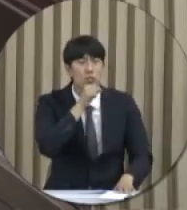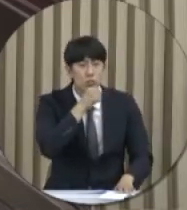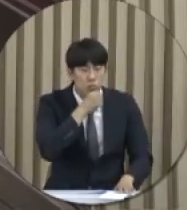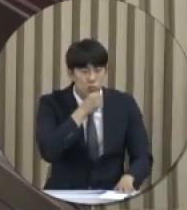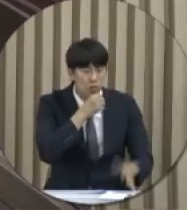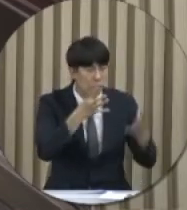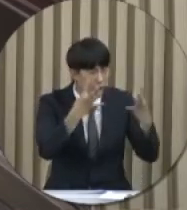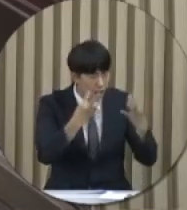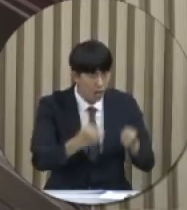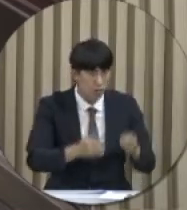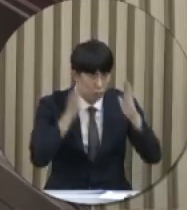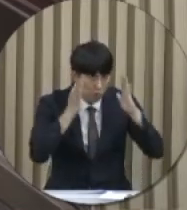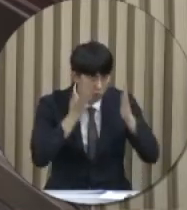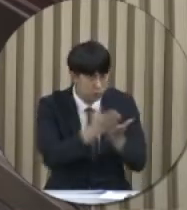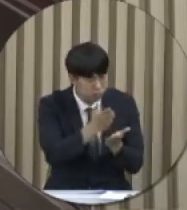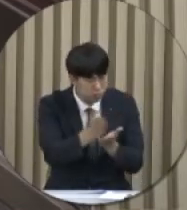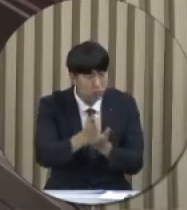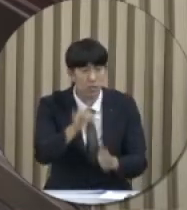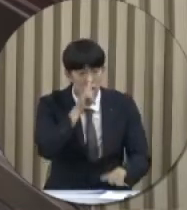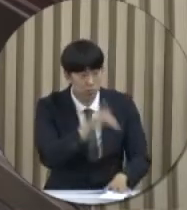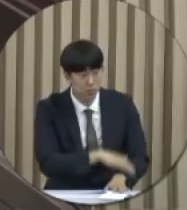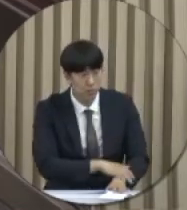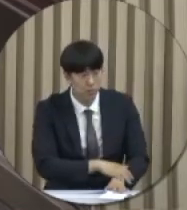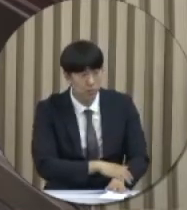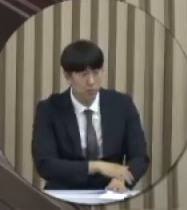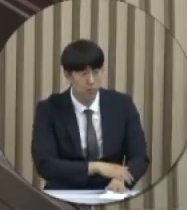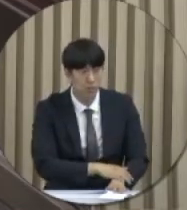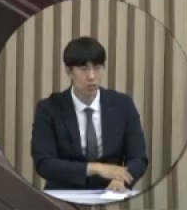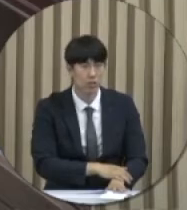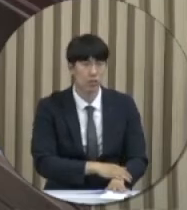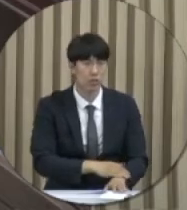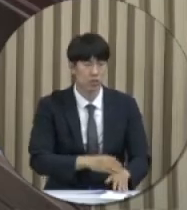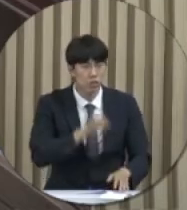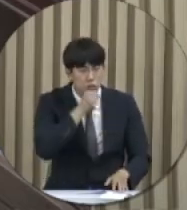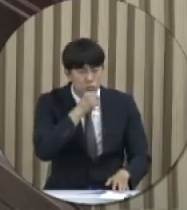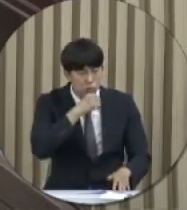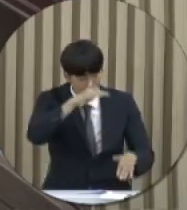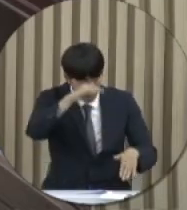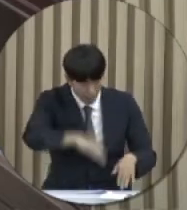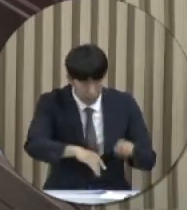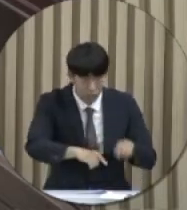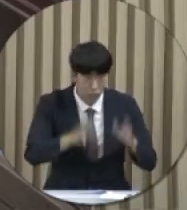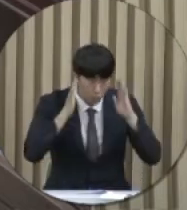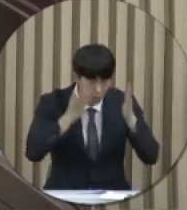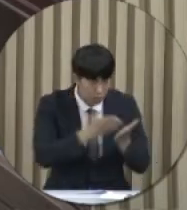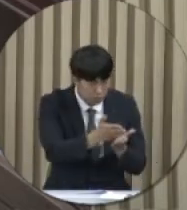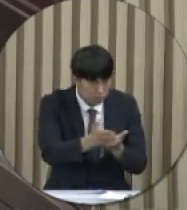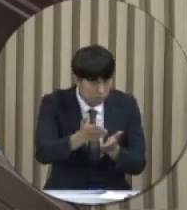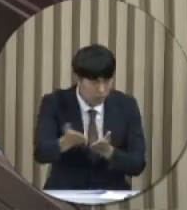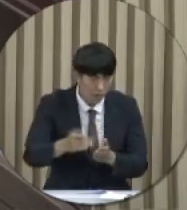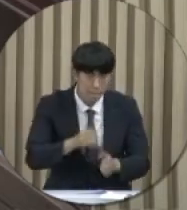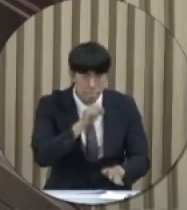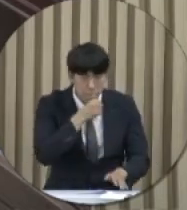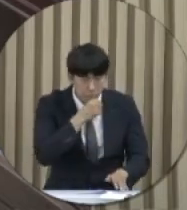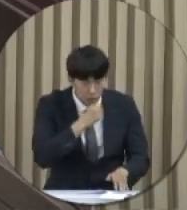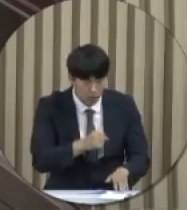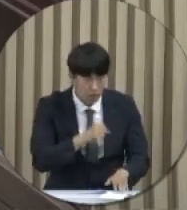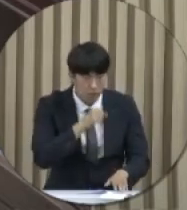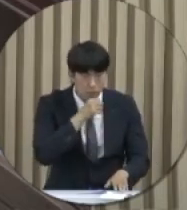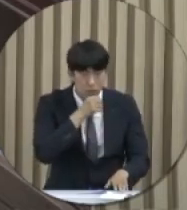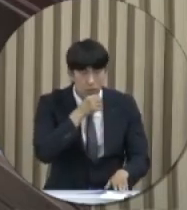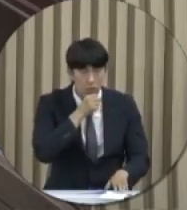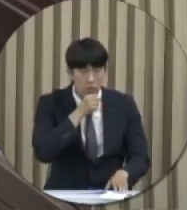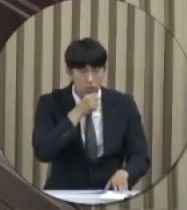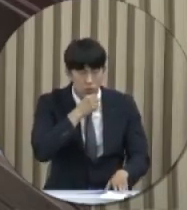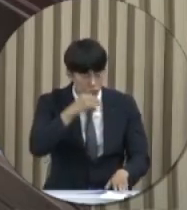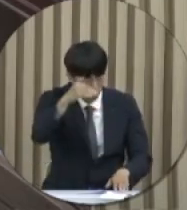과목들이 있습니다. 그러려면 점수가 낮은 과목을 더 공부를 해서 점수를 끌어올려야지만이 쉽게 대학을